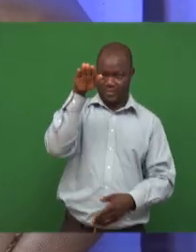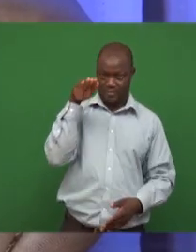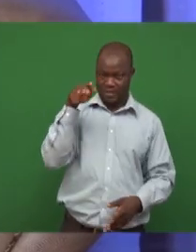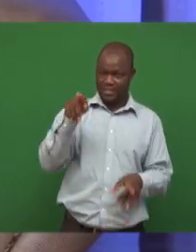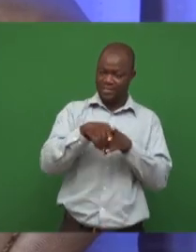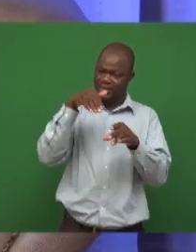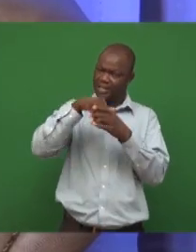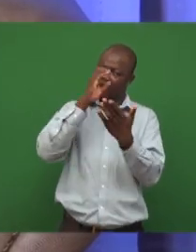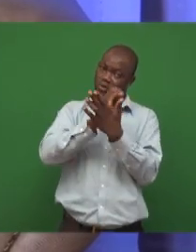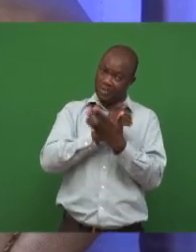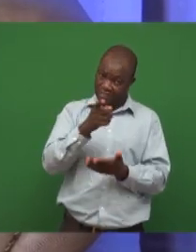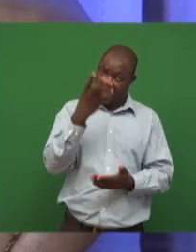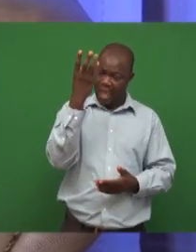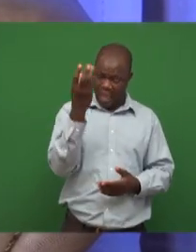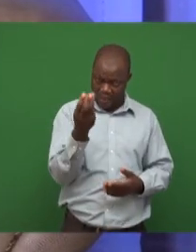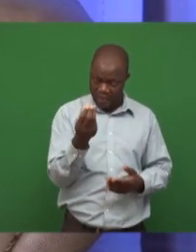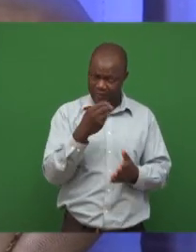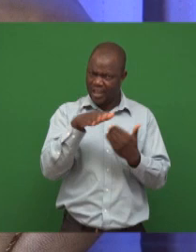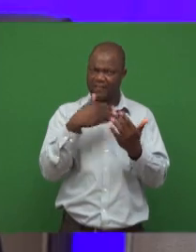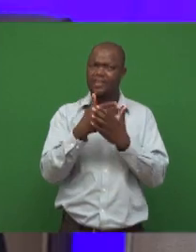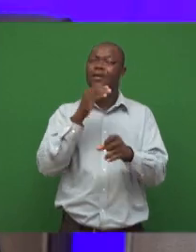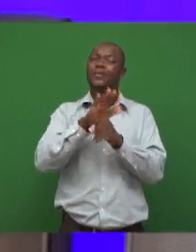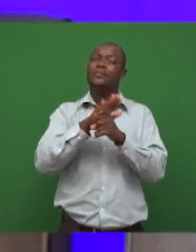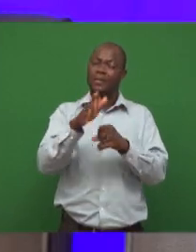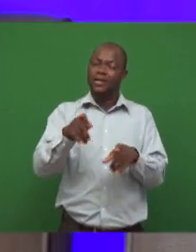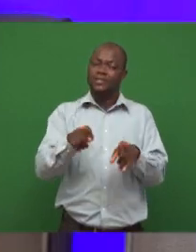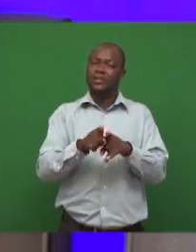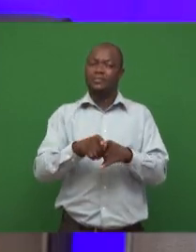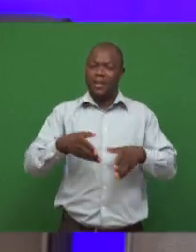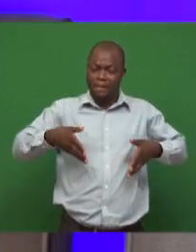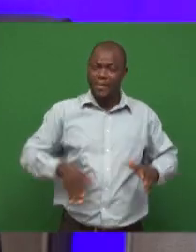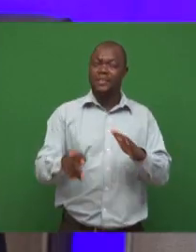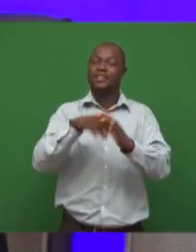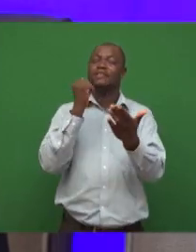imomo mandataura mubumbiro remutemo munototaurawo futi nyaya iyoyi